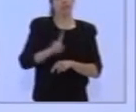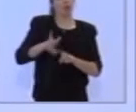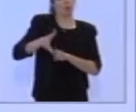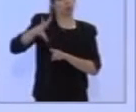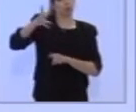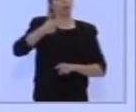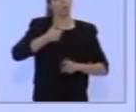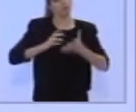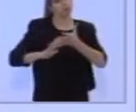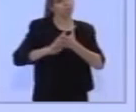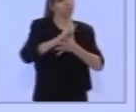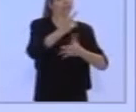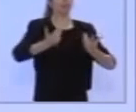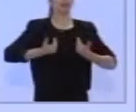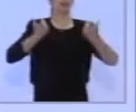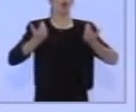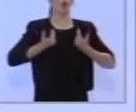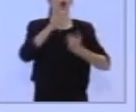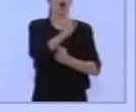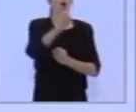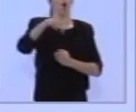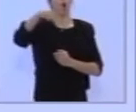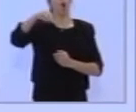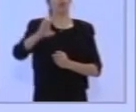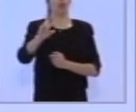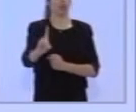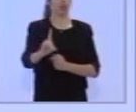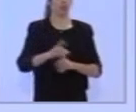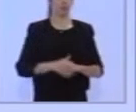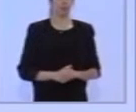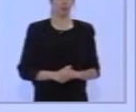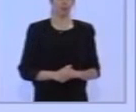θα αναβαθμίσουμε το ρόλο της νεολαίας. Και επιτρέψτε μου να σταθώ πολύ λίγο σε αυτό.